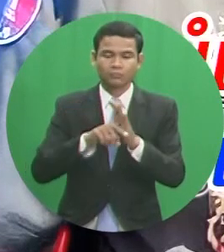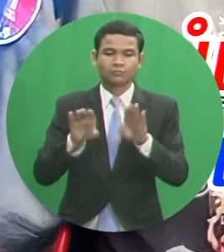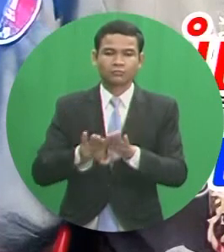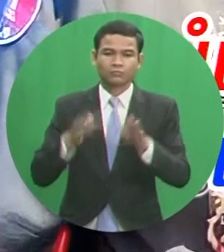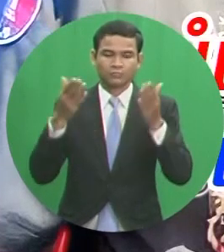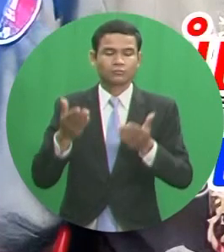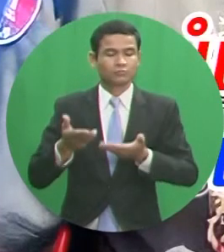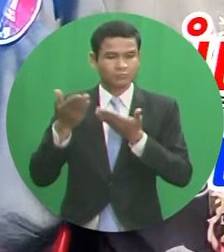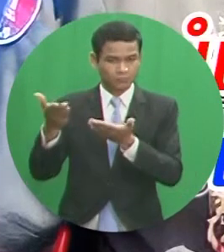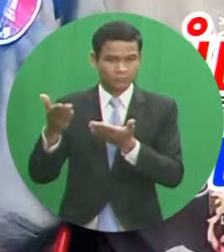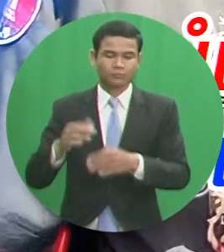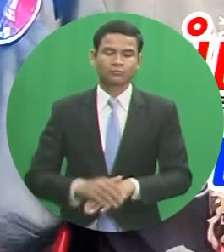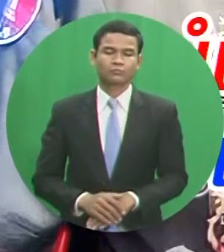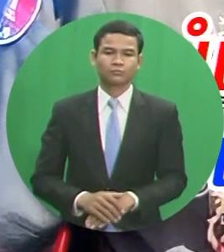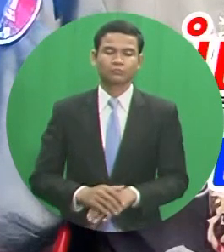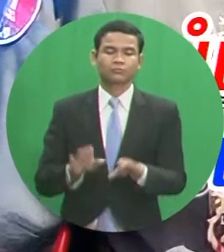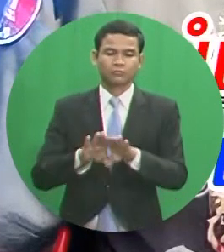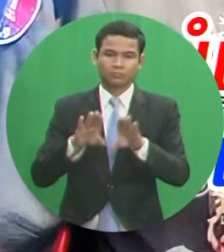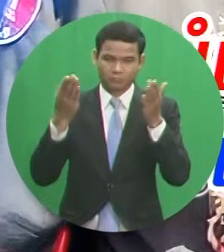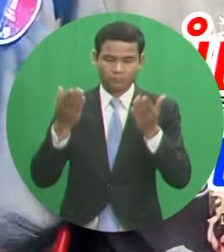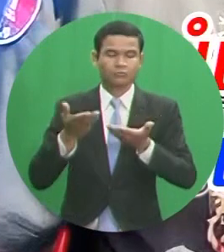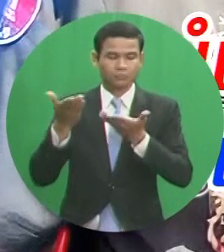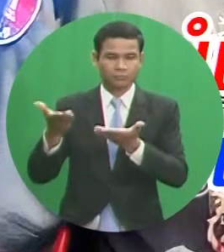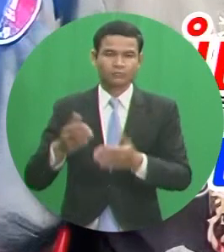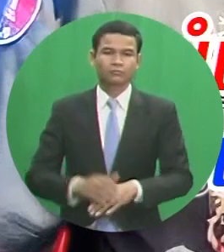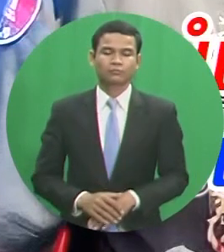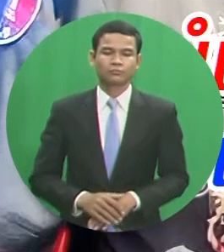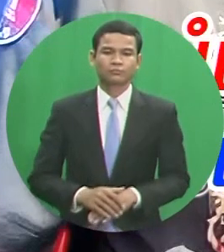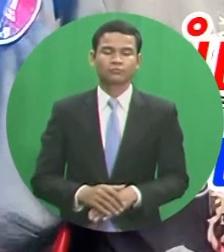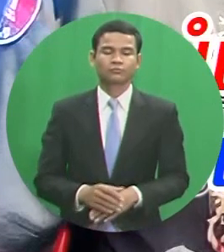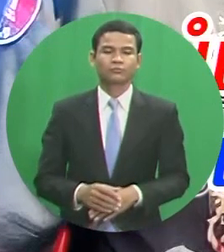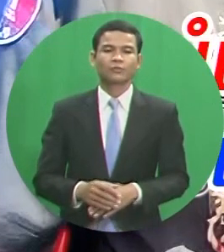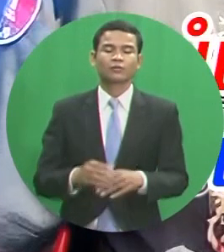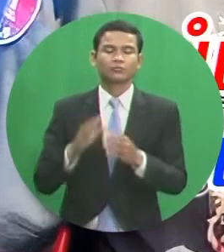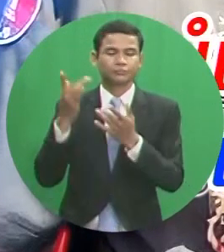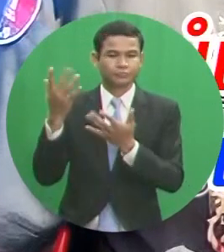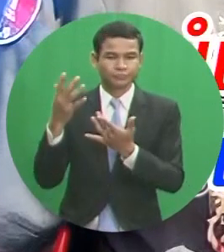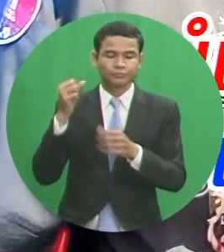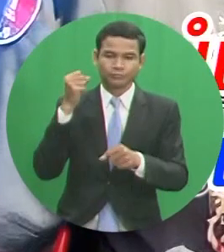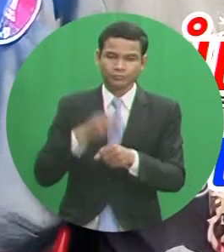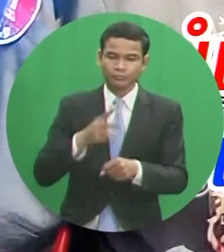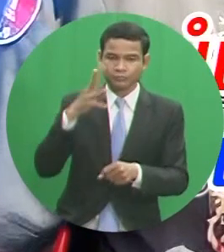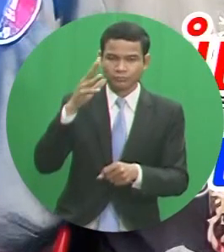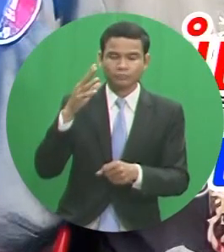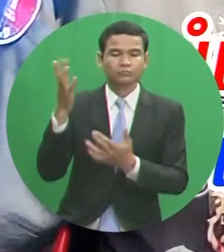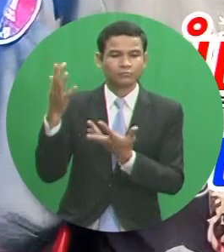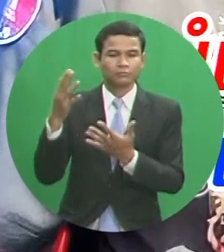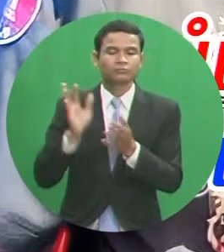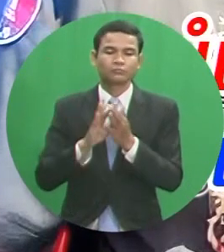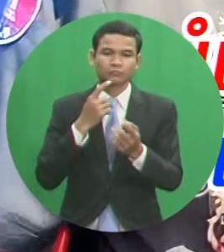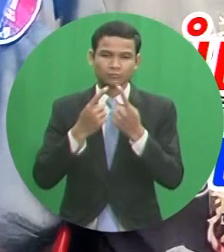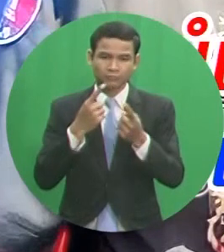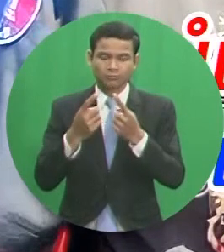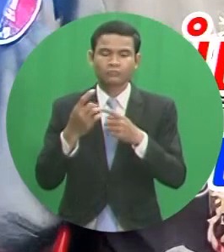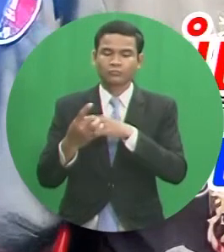ឲ្យគេត្រូវបើកឲ្យគេដោយមិនចាំបាច់រងចាំពីគ្រោះយោបល់អ្វី